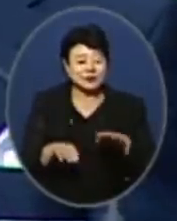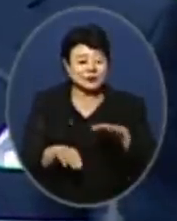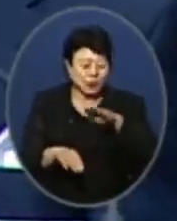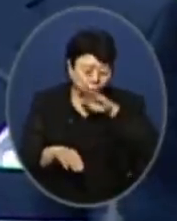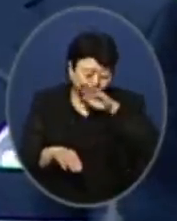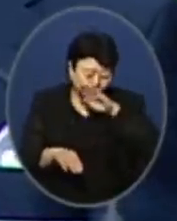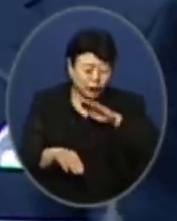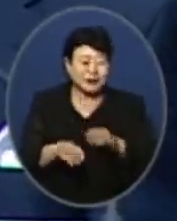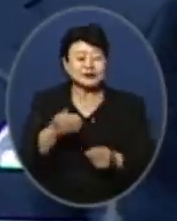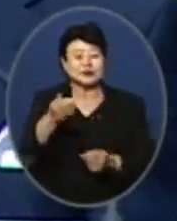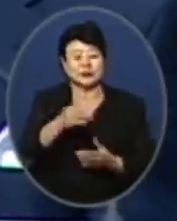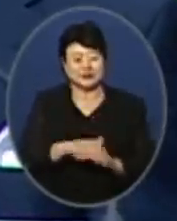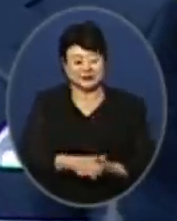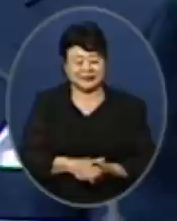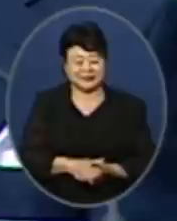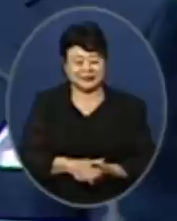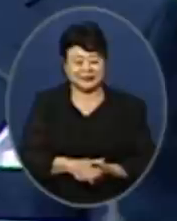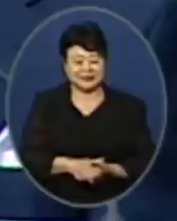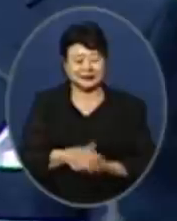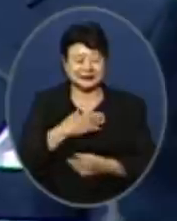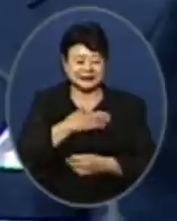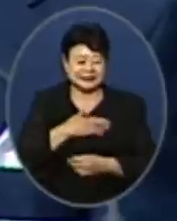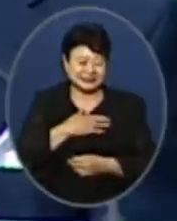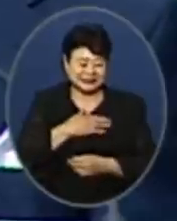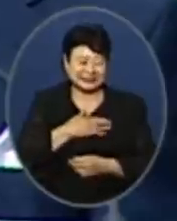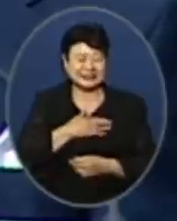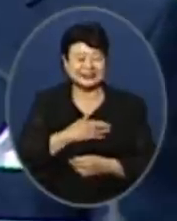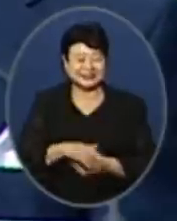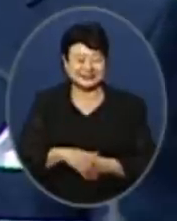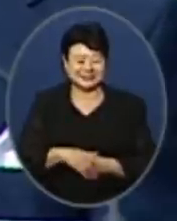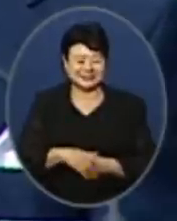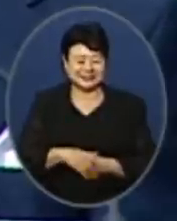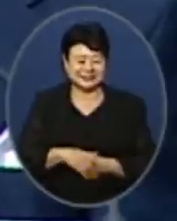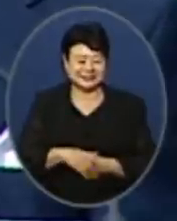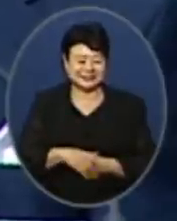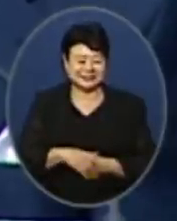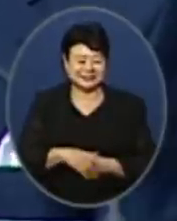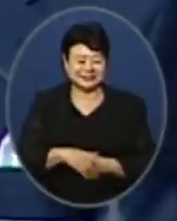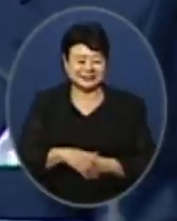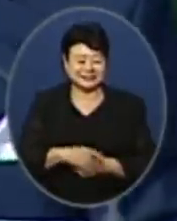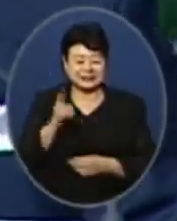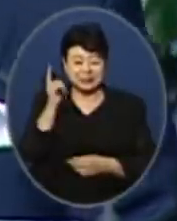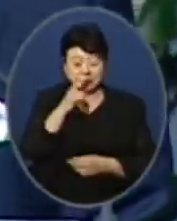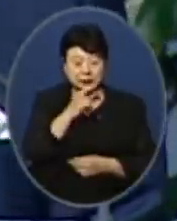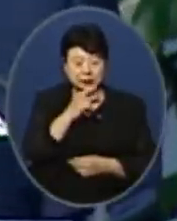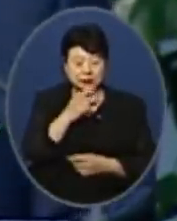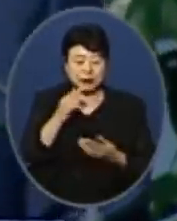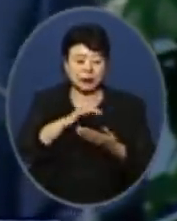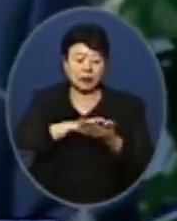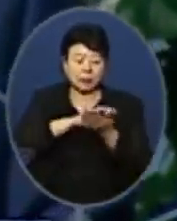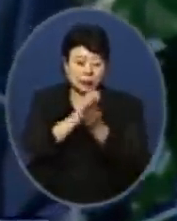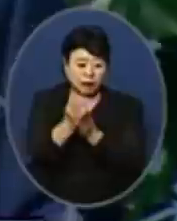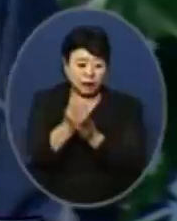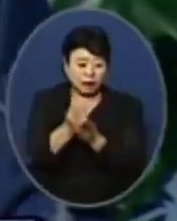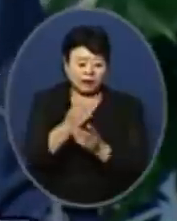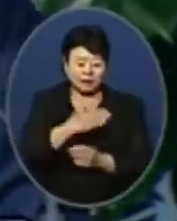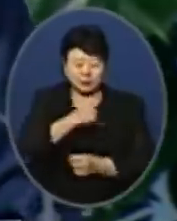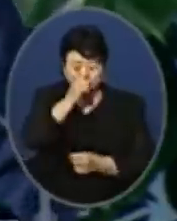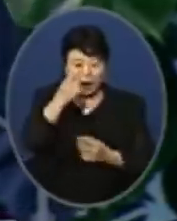손등에다가 뽀뽀를 해주니까 내가 좀 언짢았던 마음이 싹